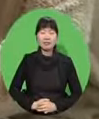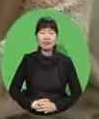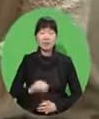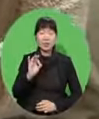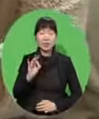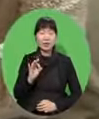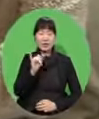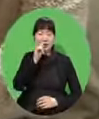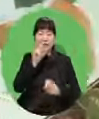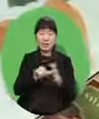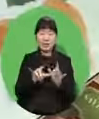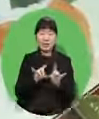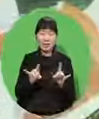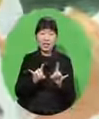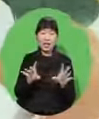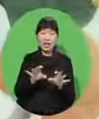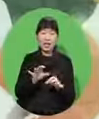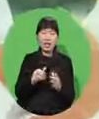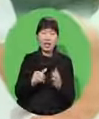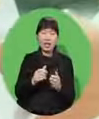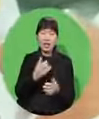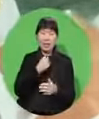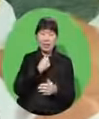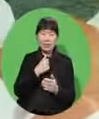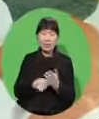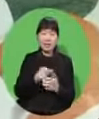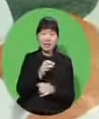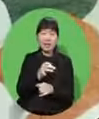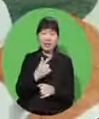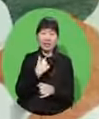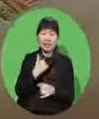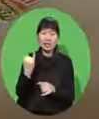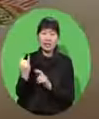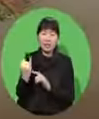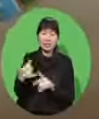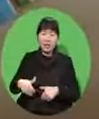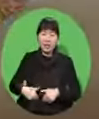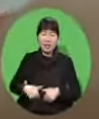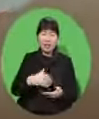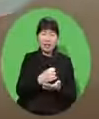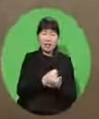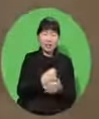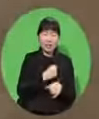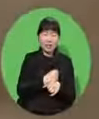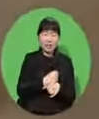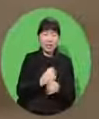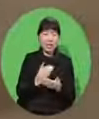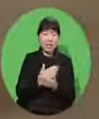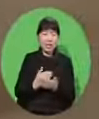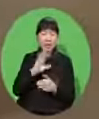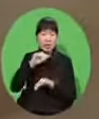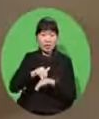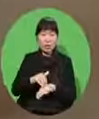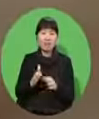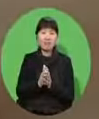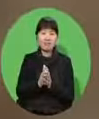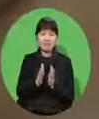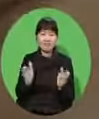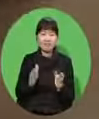돈이 생길 때마다 갖고 싶은 것들을 샀던 재원이 필요한 것과 갖고 싶은 것을 나누는 훈련을 시작합니다.